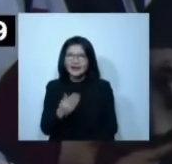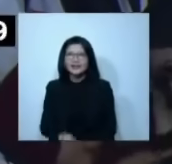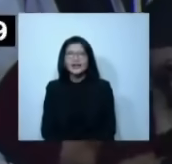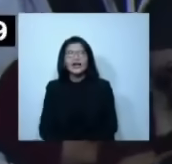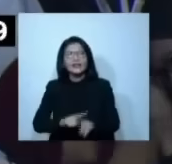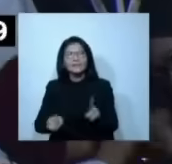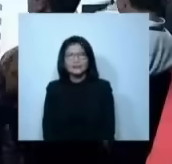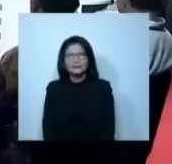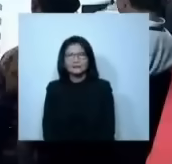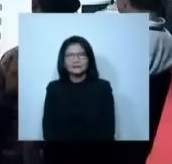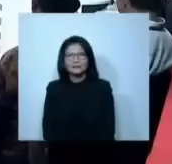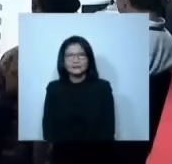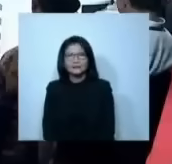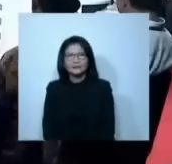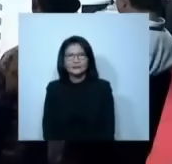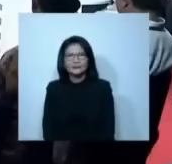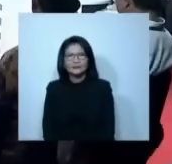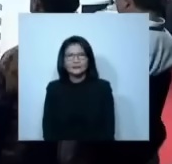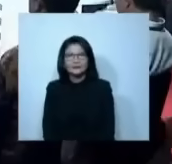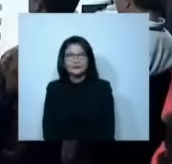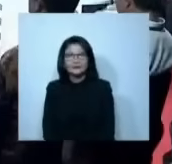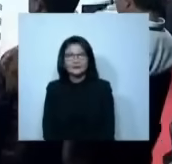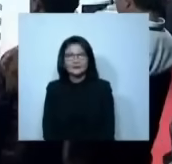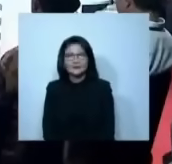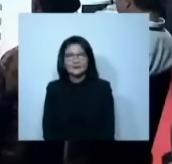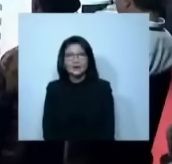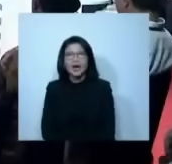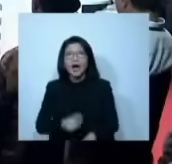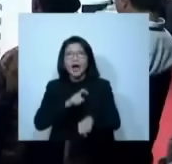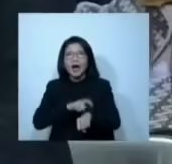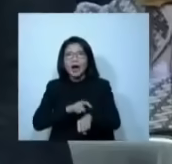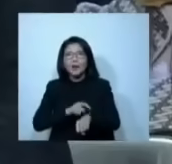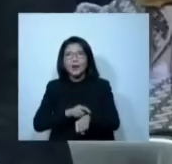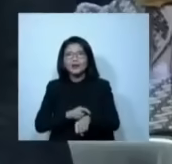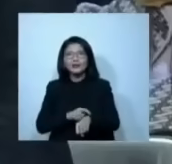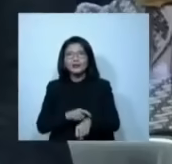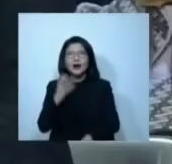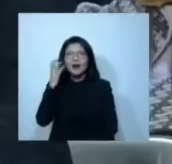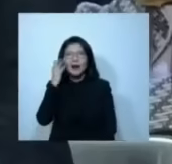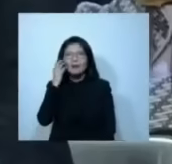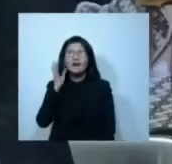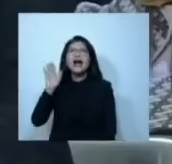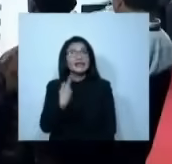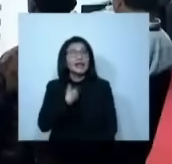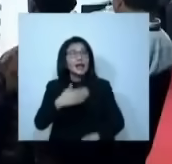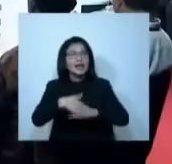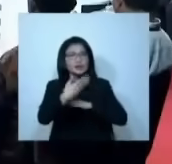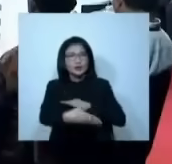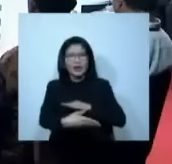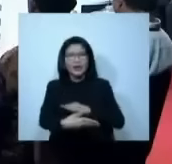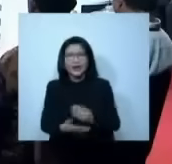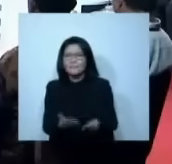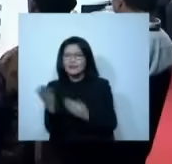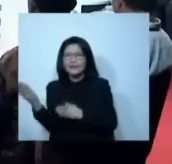gagasan itu menyangkut apa yang sudah dilakukan di masa lalu ketig menggambarkan itu Pak Prabowo menggambarkan apa yang sudah